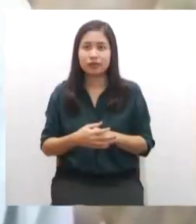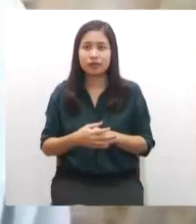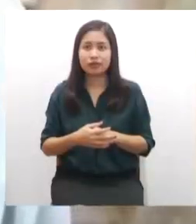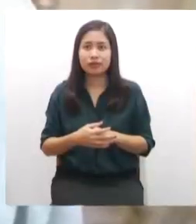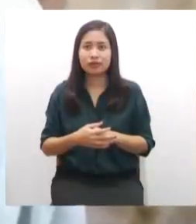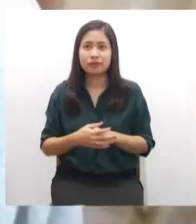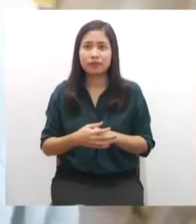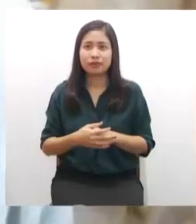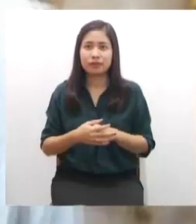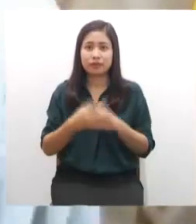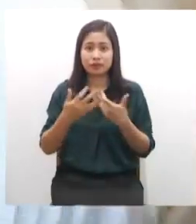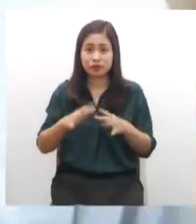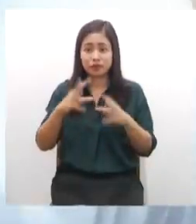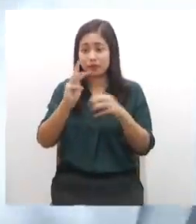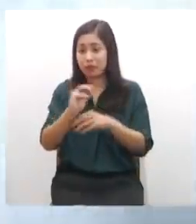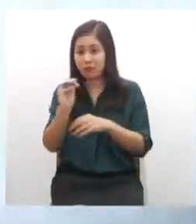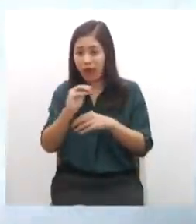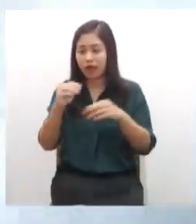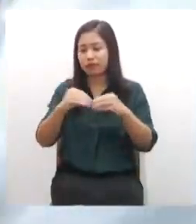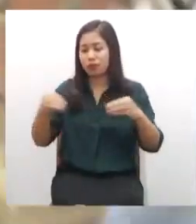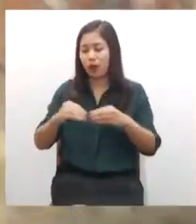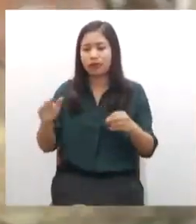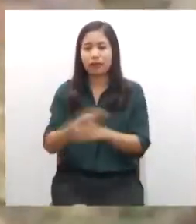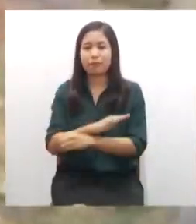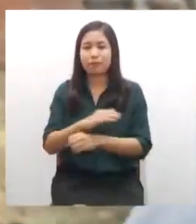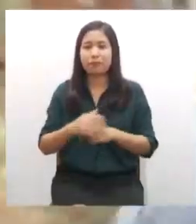เอาไม้วางให้เต็มเตา